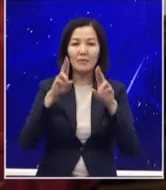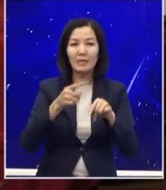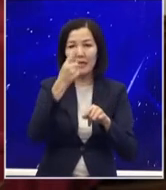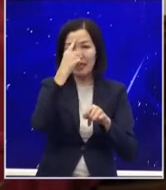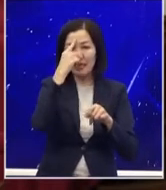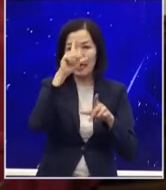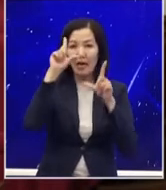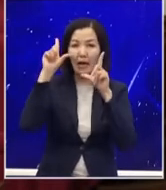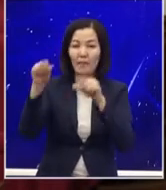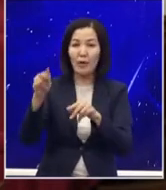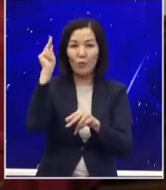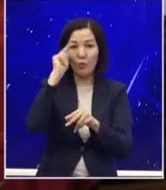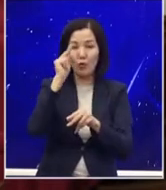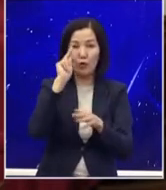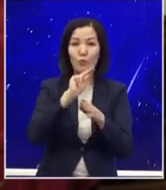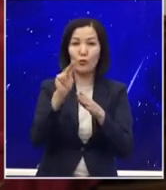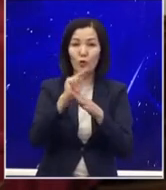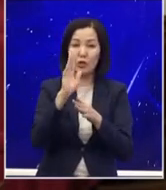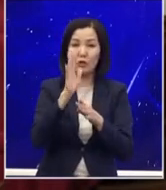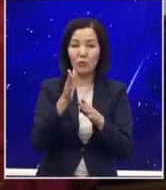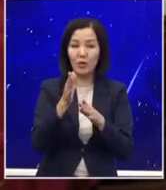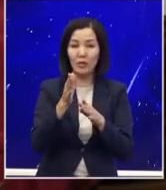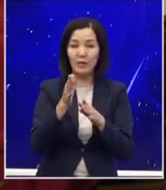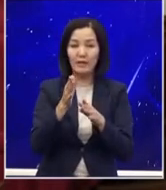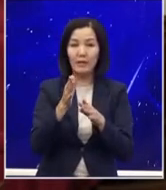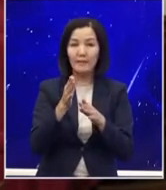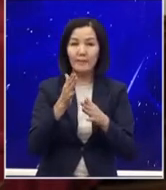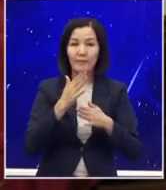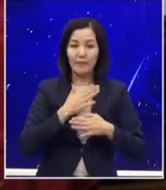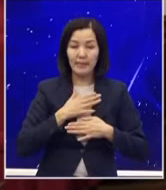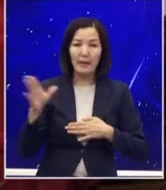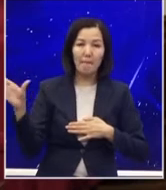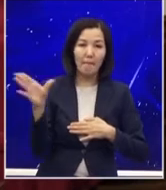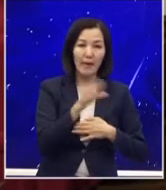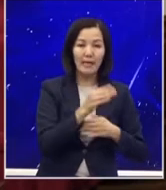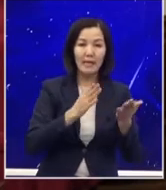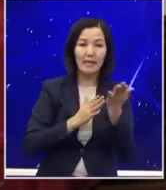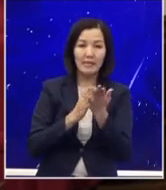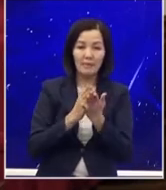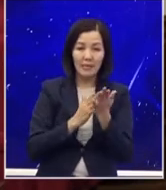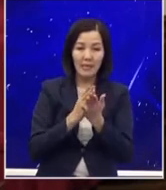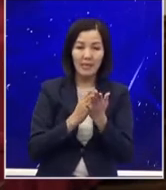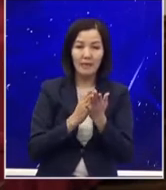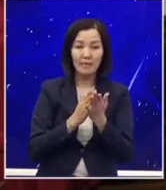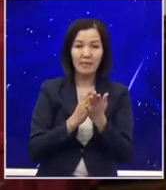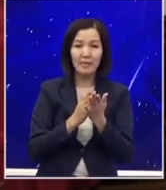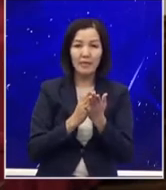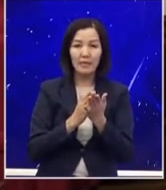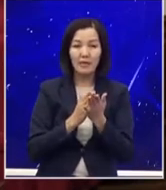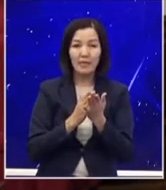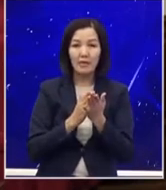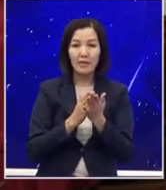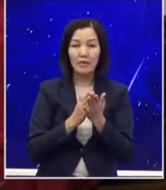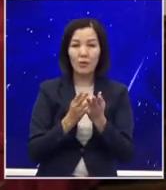апарып оқытады. Және де біздің барлық қызметкерлеріміз